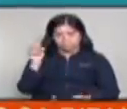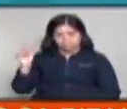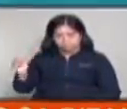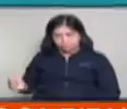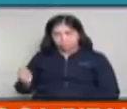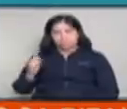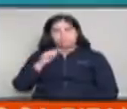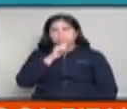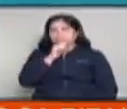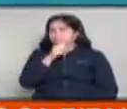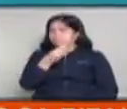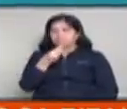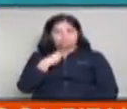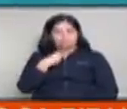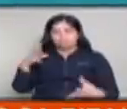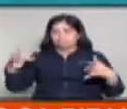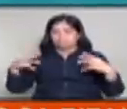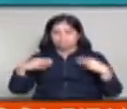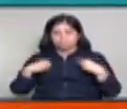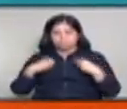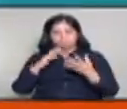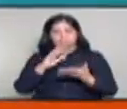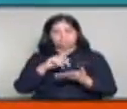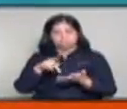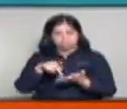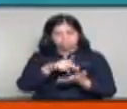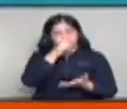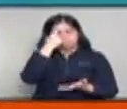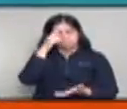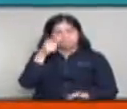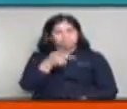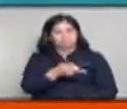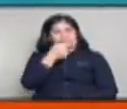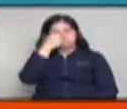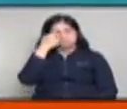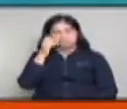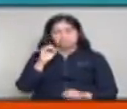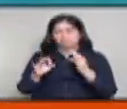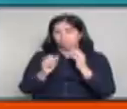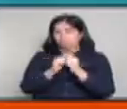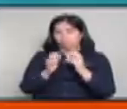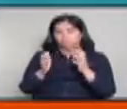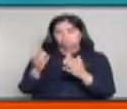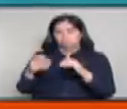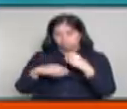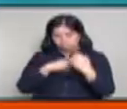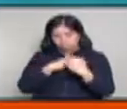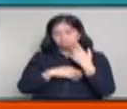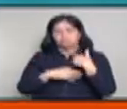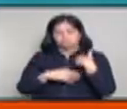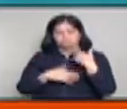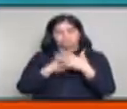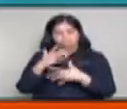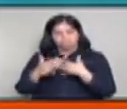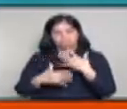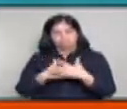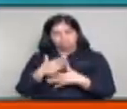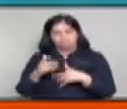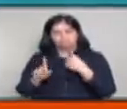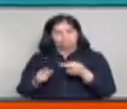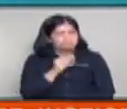Quabo. Hindi pa po kami nakakakuha ng payment for Ms. Quabo. Kasi as long as na meron na po na-forward sa amin, ipaprocess na po